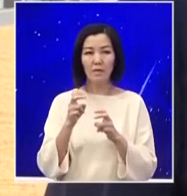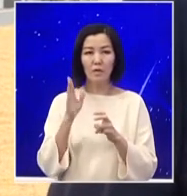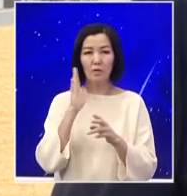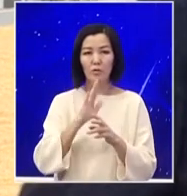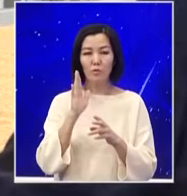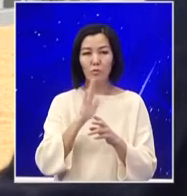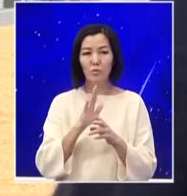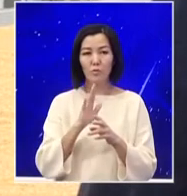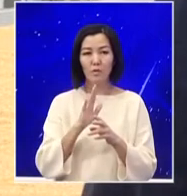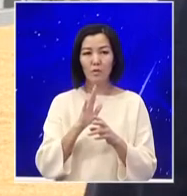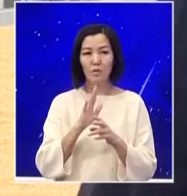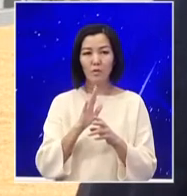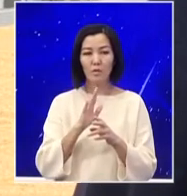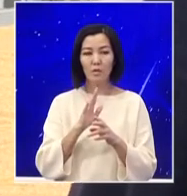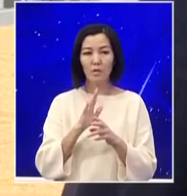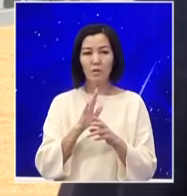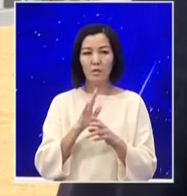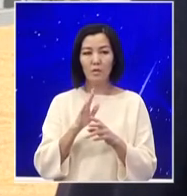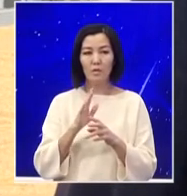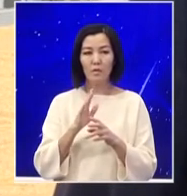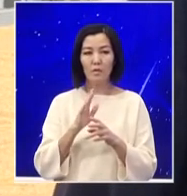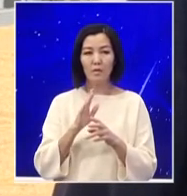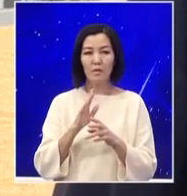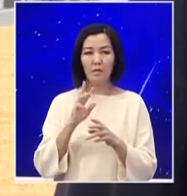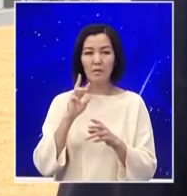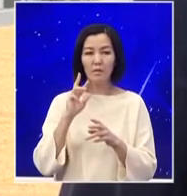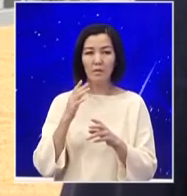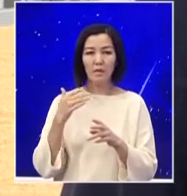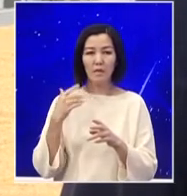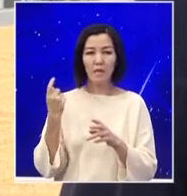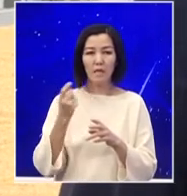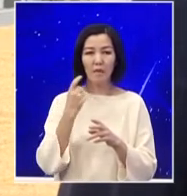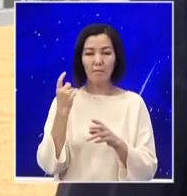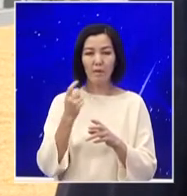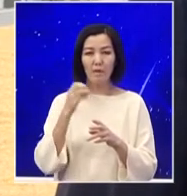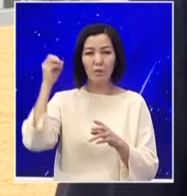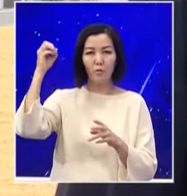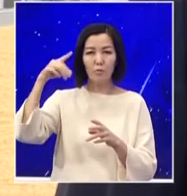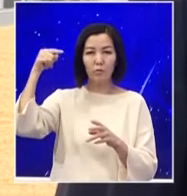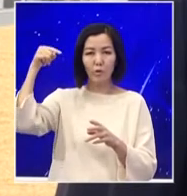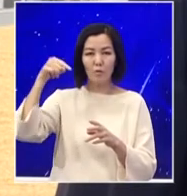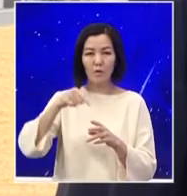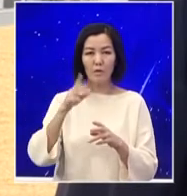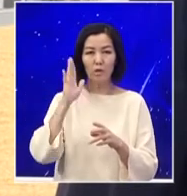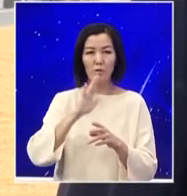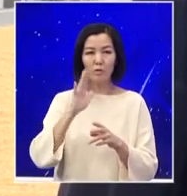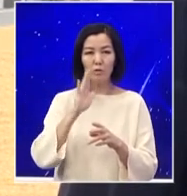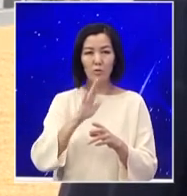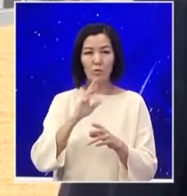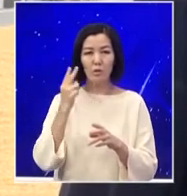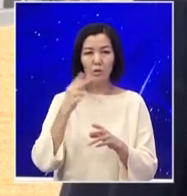Біз әзір бұны осында тұрғанына дәрінің күн сәулесін пайдаланып, полядан келгенде суылығы